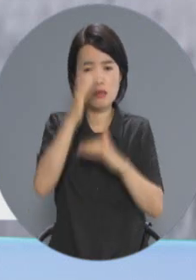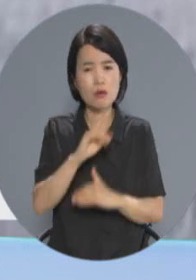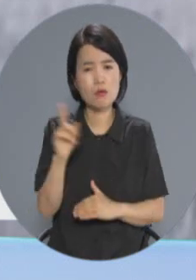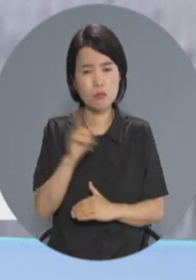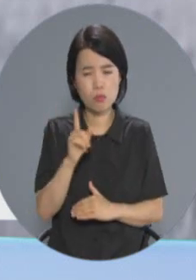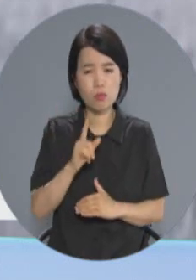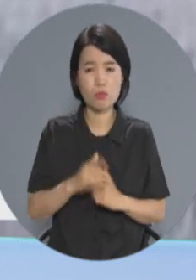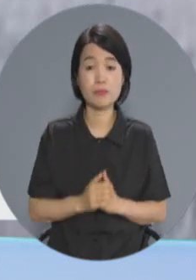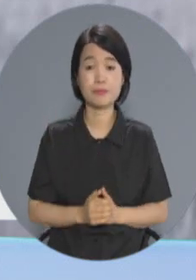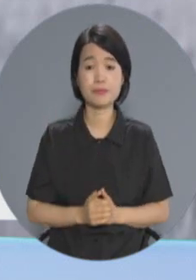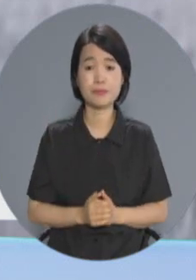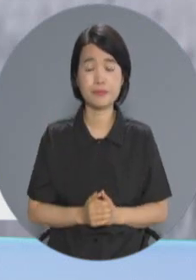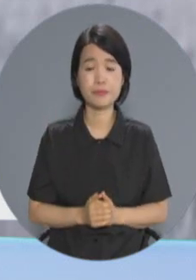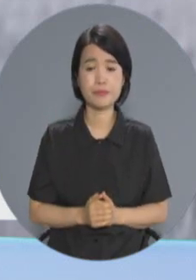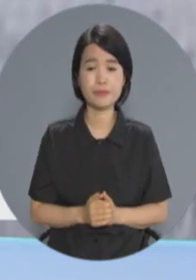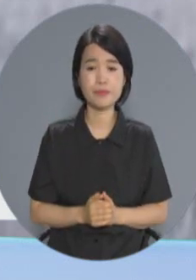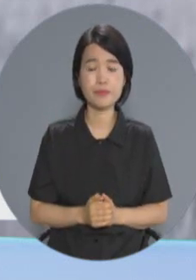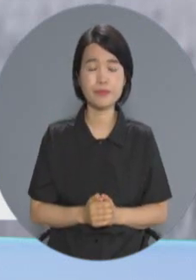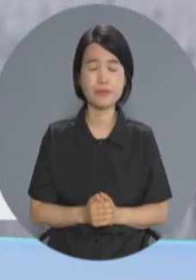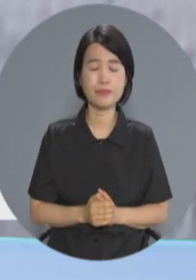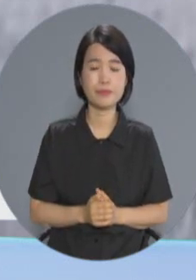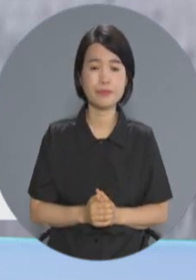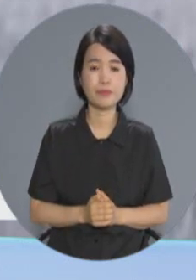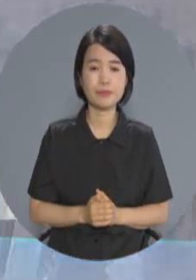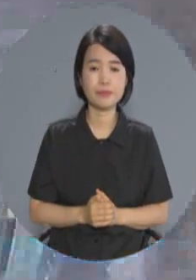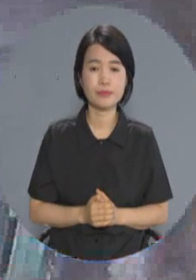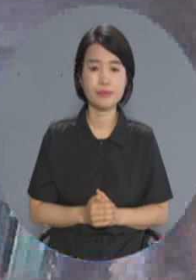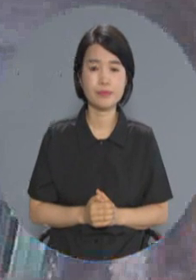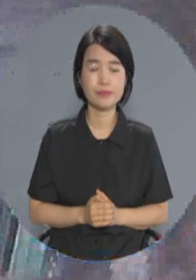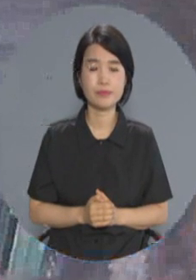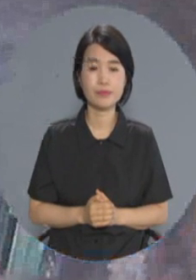상황 양정훈 기자가 취재했습니다.